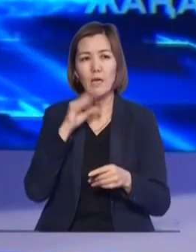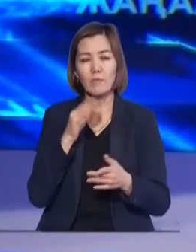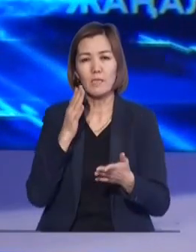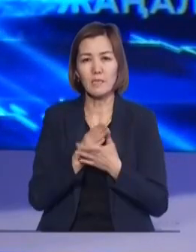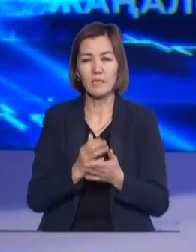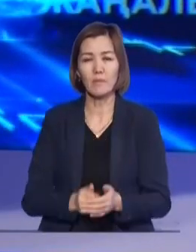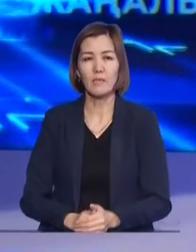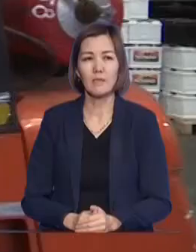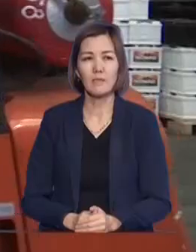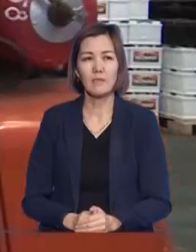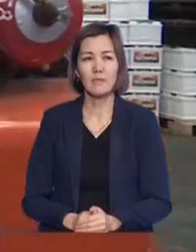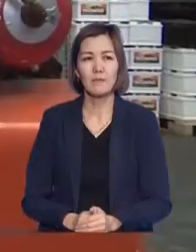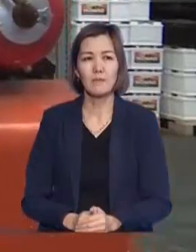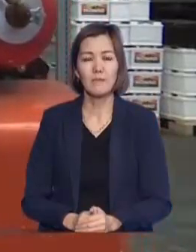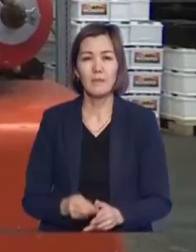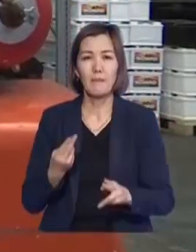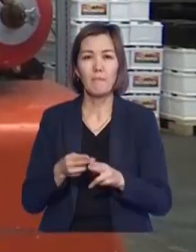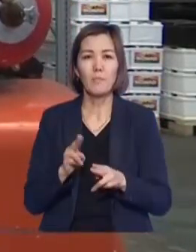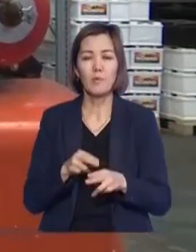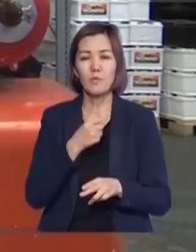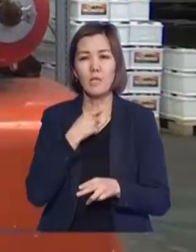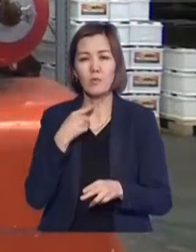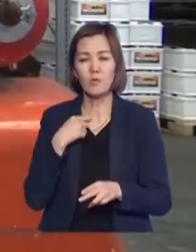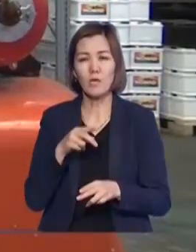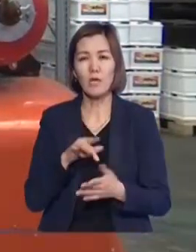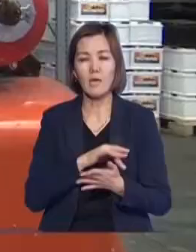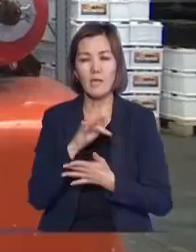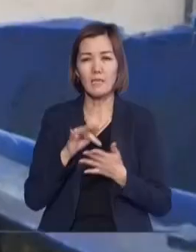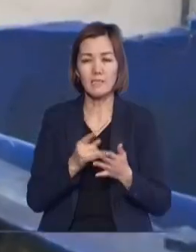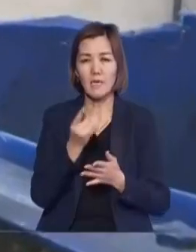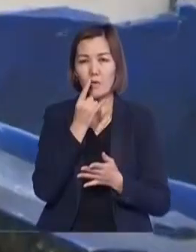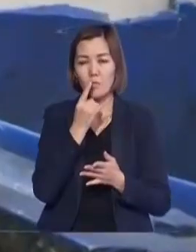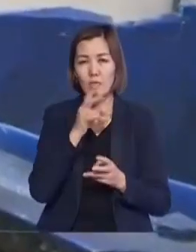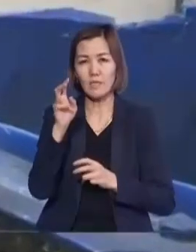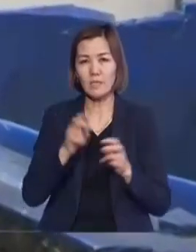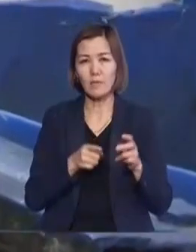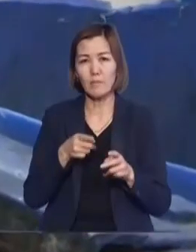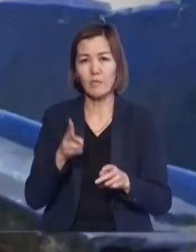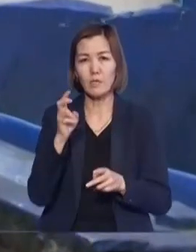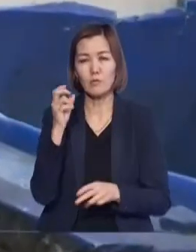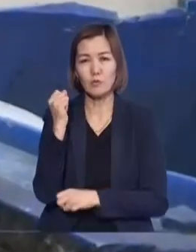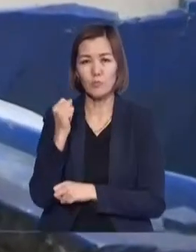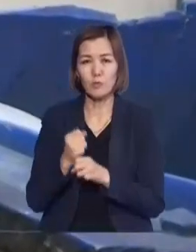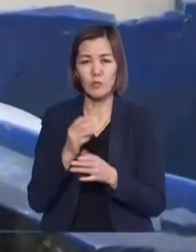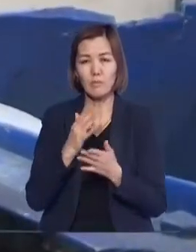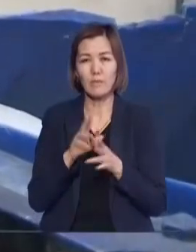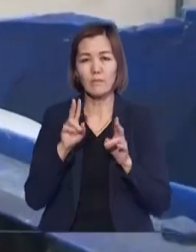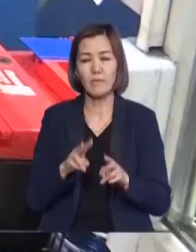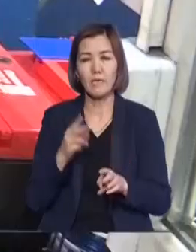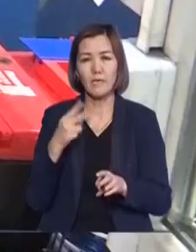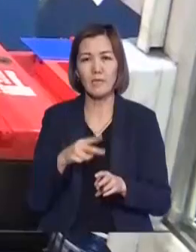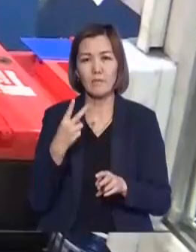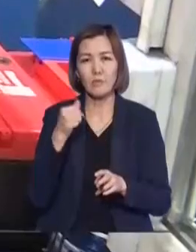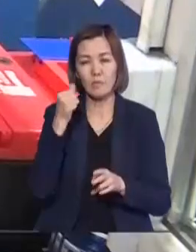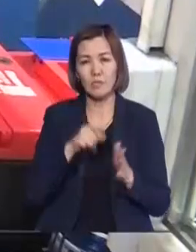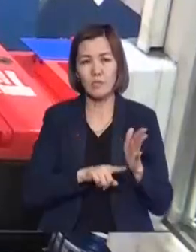ықтимал. Бұл Талдықорған қаласындағы Қайнар аккумулятор зауыты. Мұнда 1200-ден аса адам жұмыс істейді. Бірақ 2022